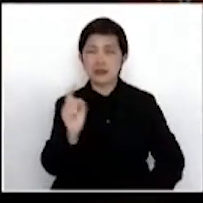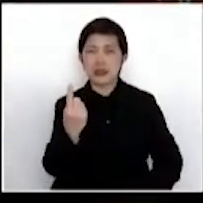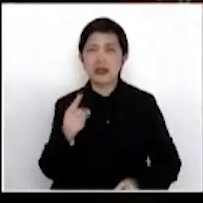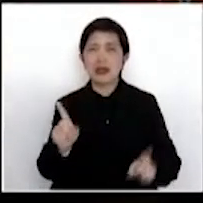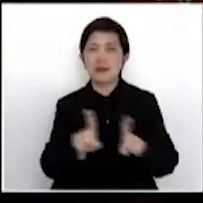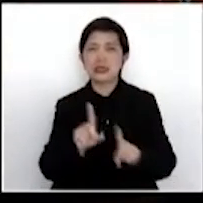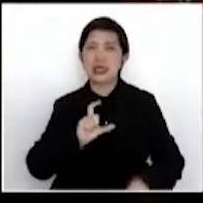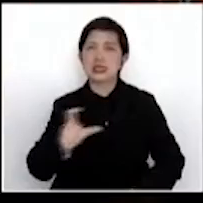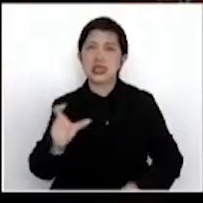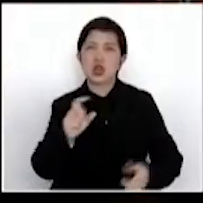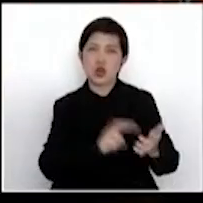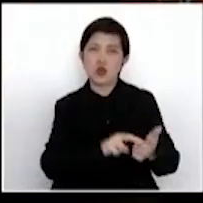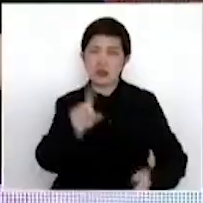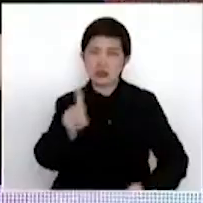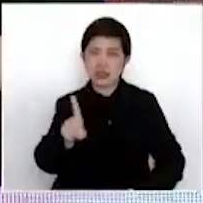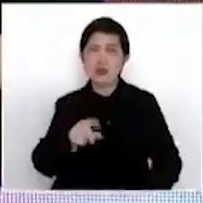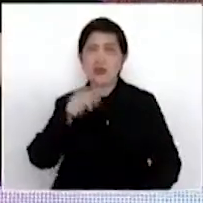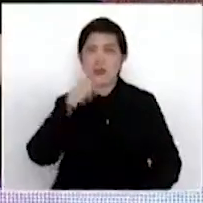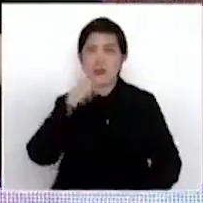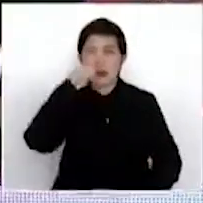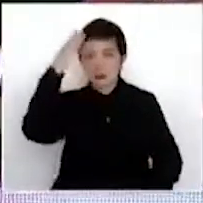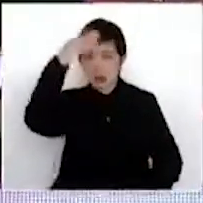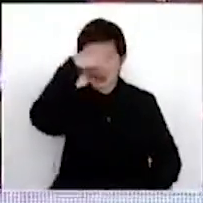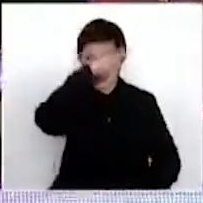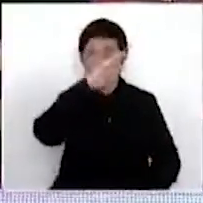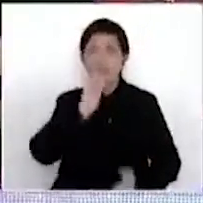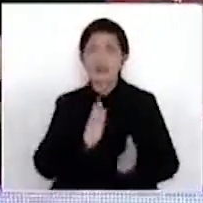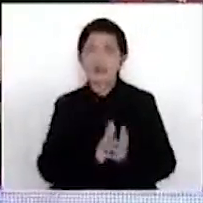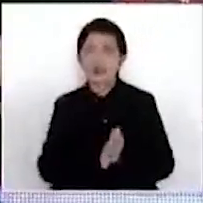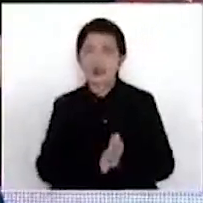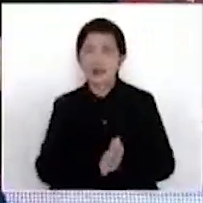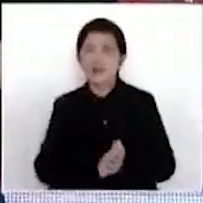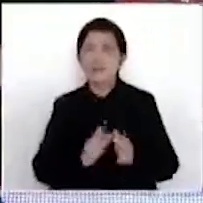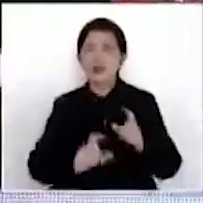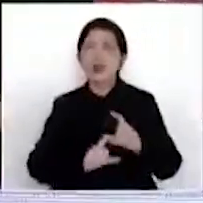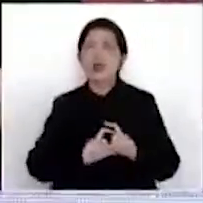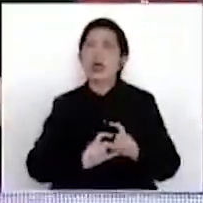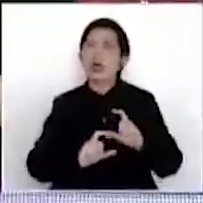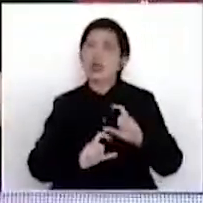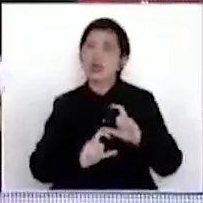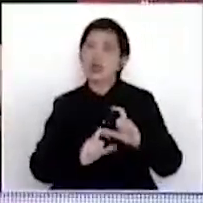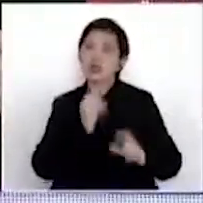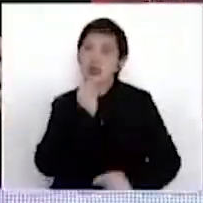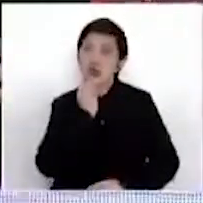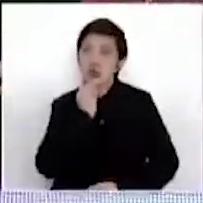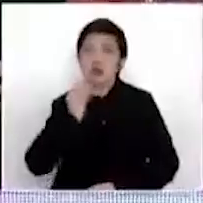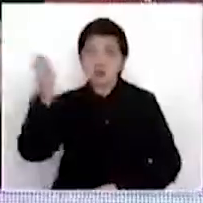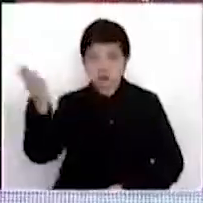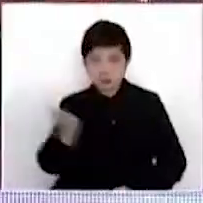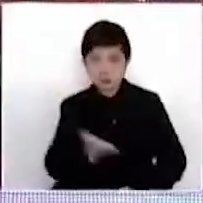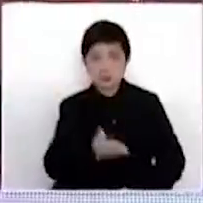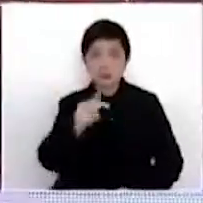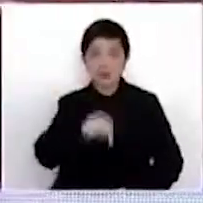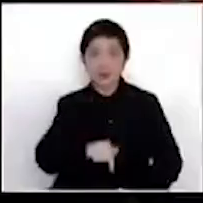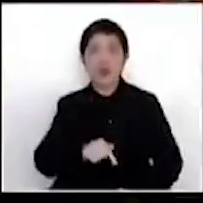pasangan calon nomor bapak Kam Dan Bapak untuk menyampaikan pernyataan penutupnya kami persilakan maju ke depan